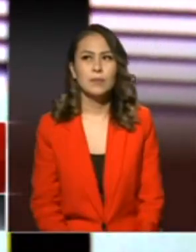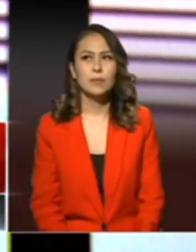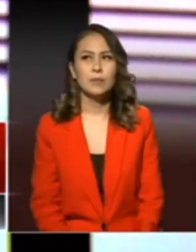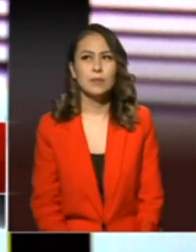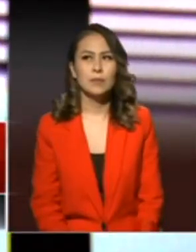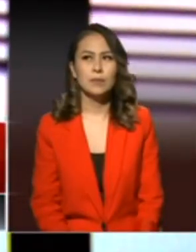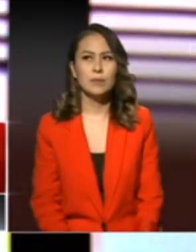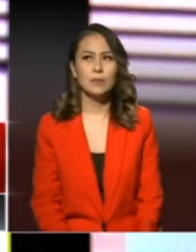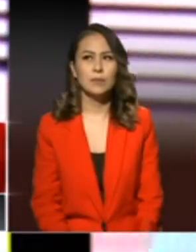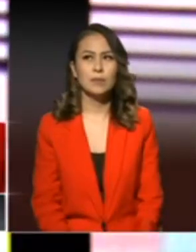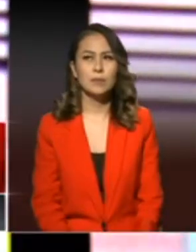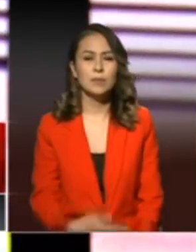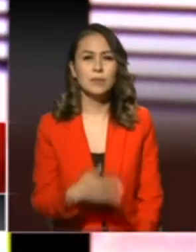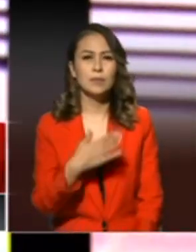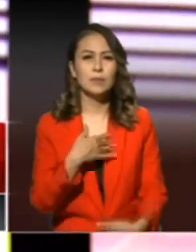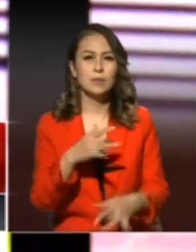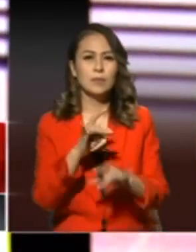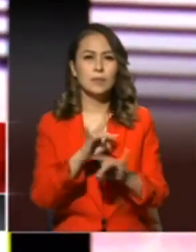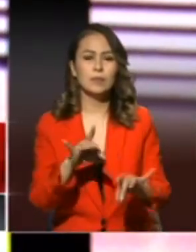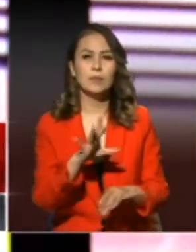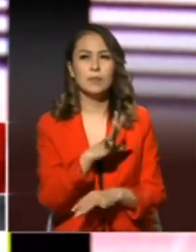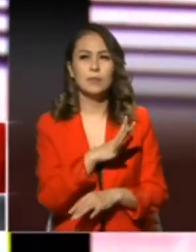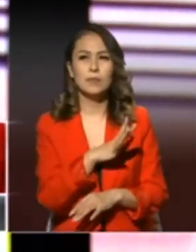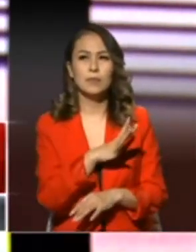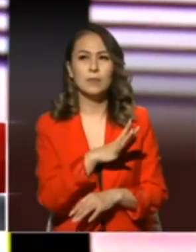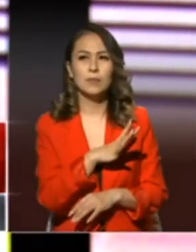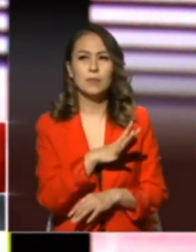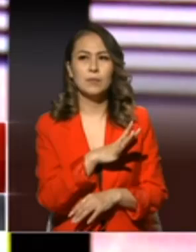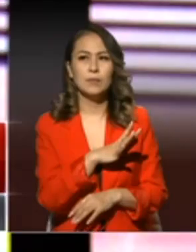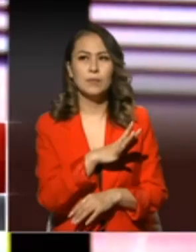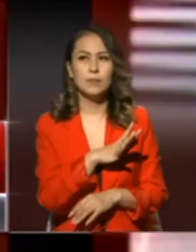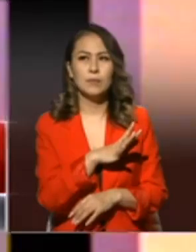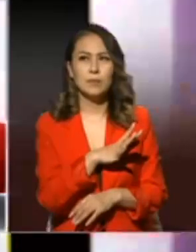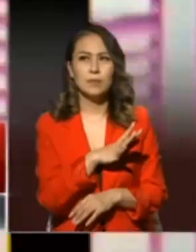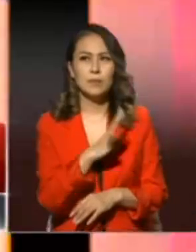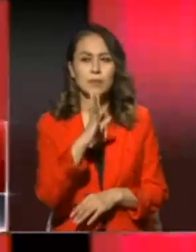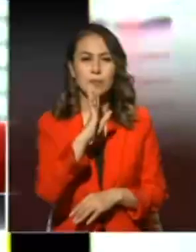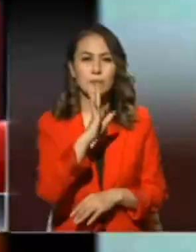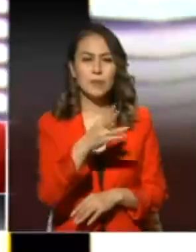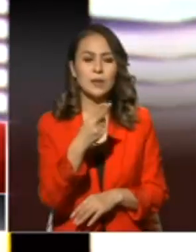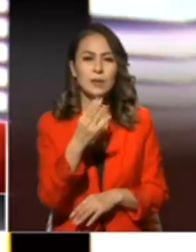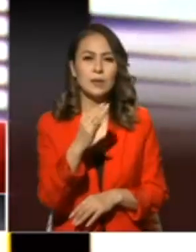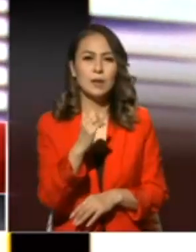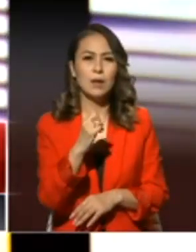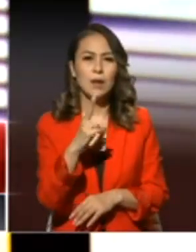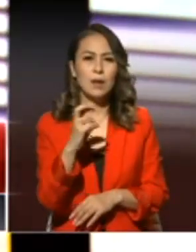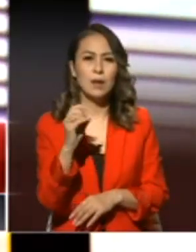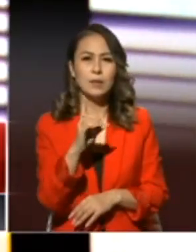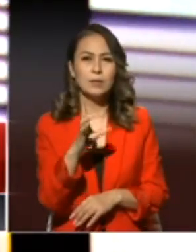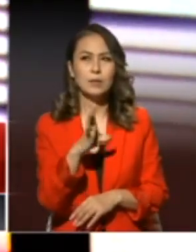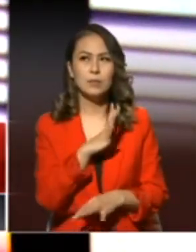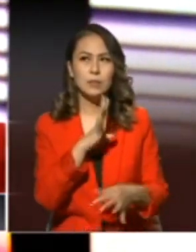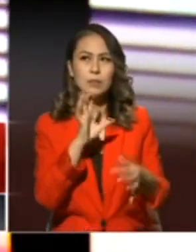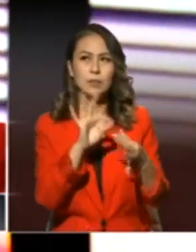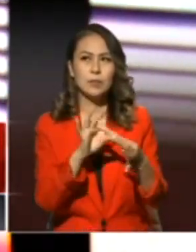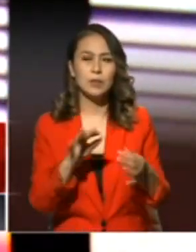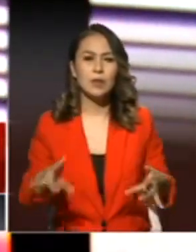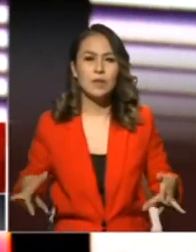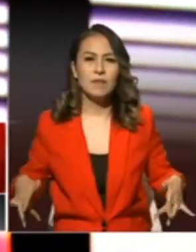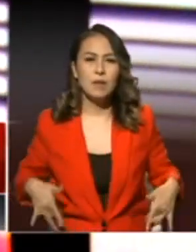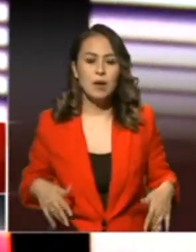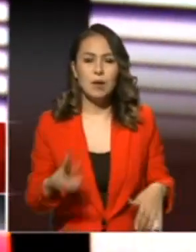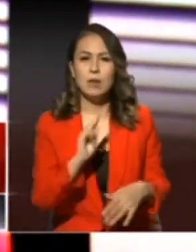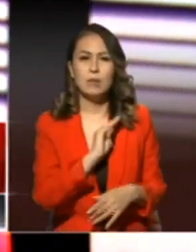Мен фильмде айтып кеттім ғой, өз осы жолымды. Мен 4 жыл диализ аппаратына қосылып жүрдім. Екі бүйрегімде жұмыс істеп